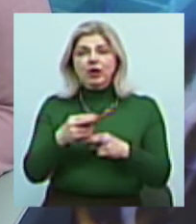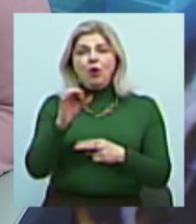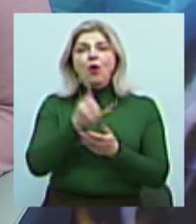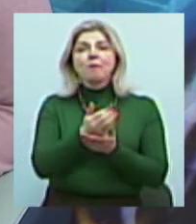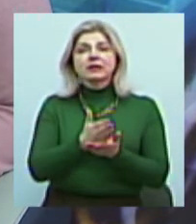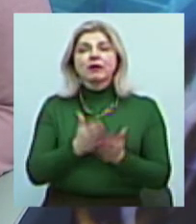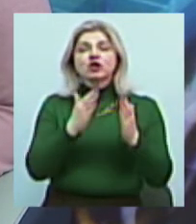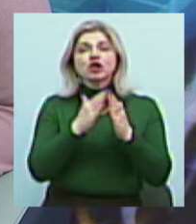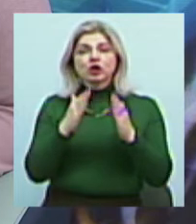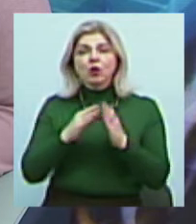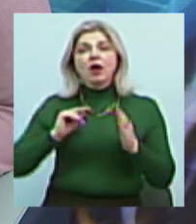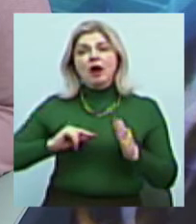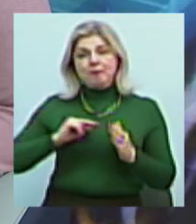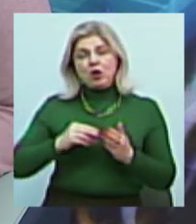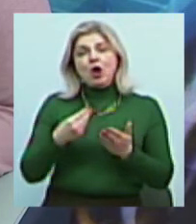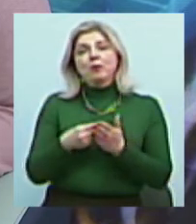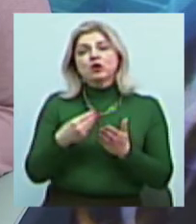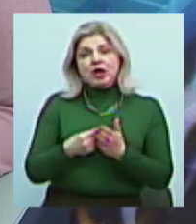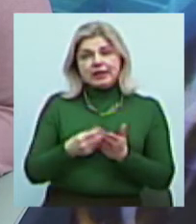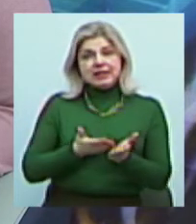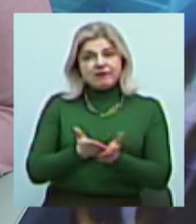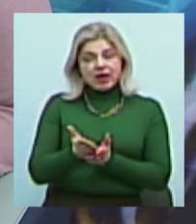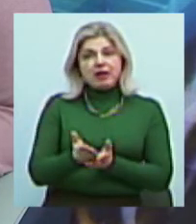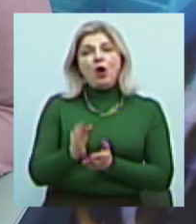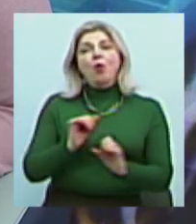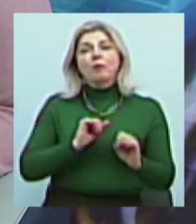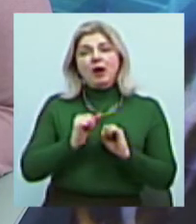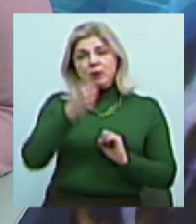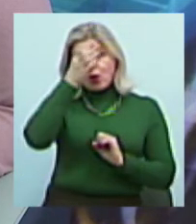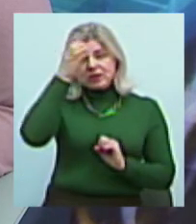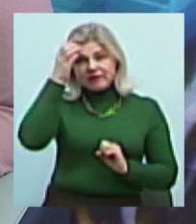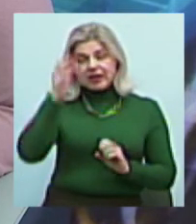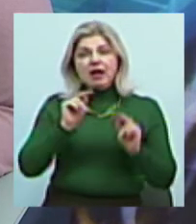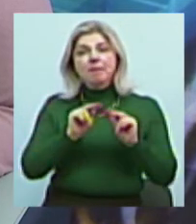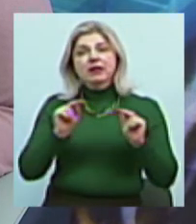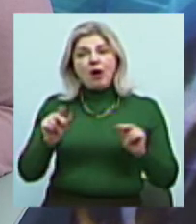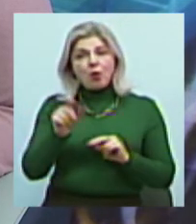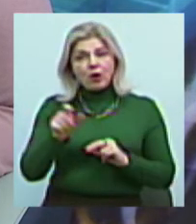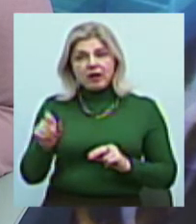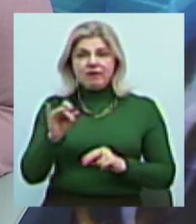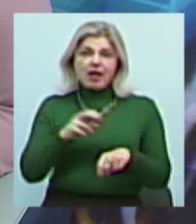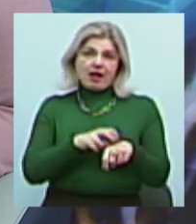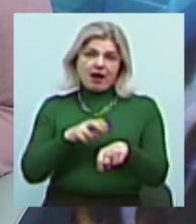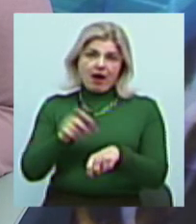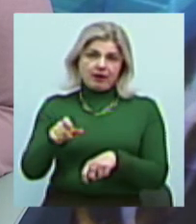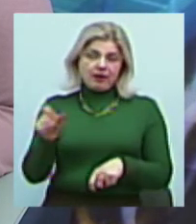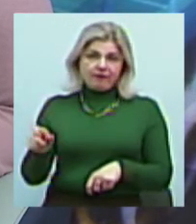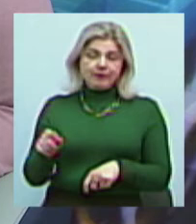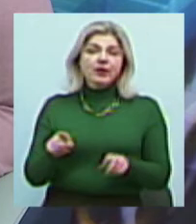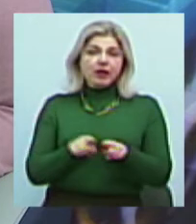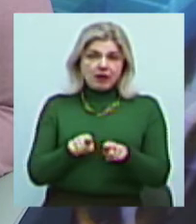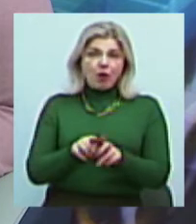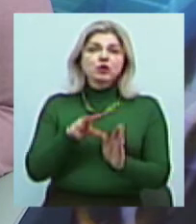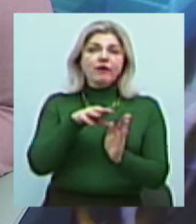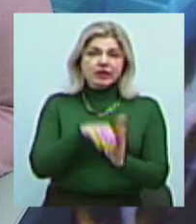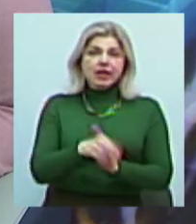забезпечення житлом працівників бюджетної сфери, зокрема, це управління освіти, педагогів та лікарів. І також там внесено